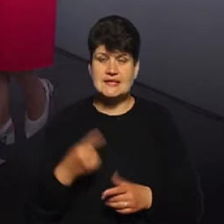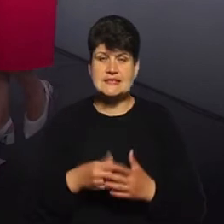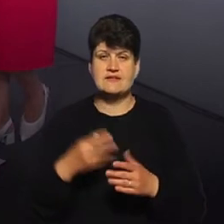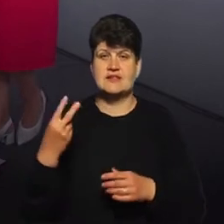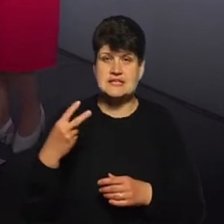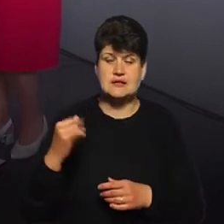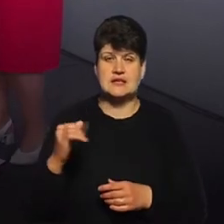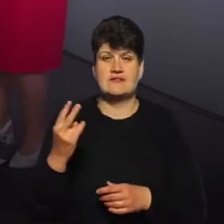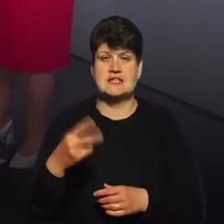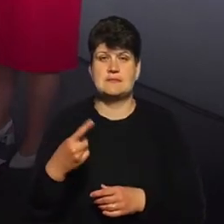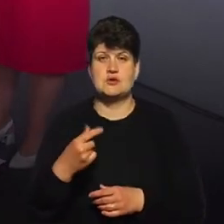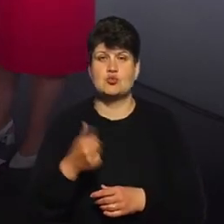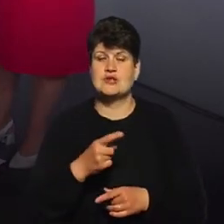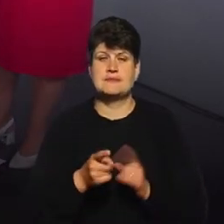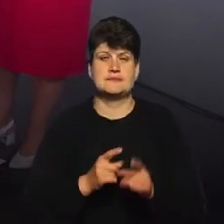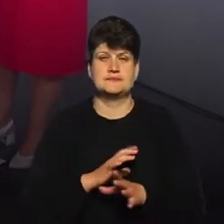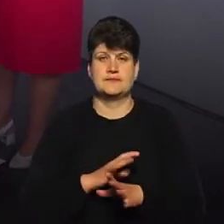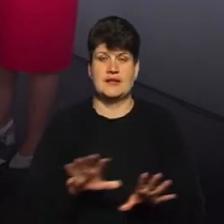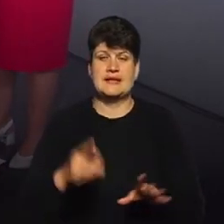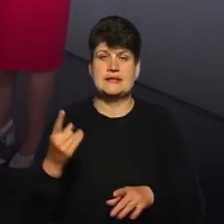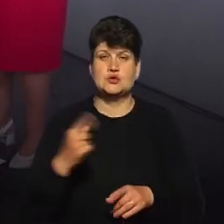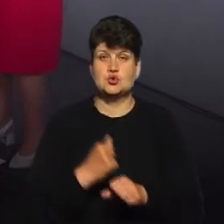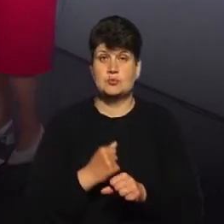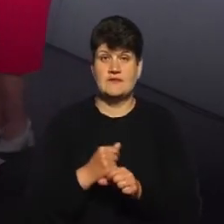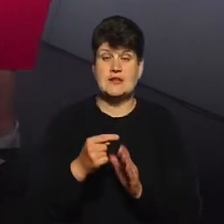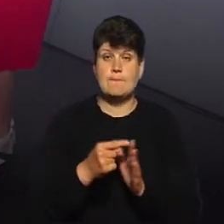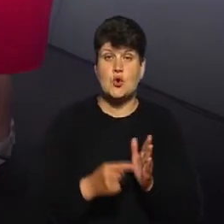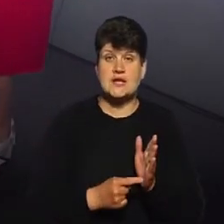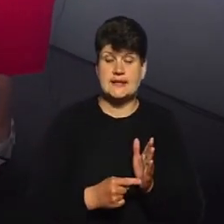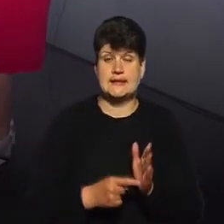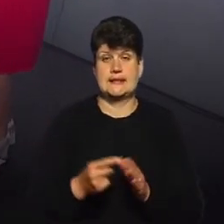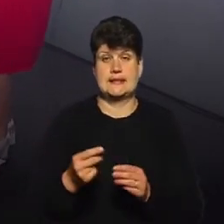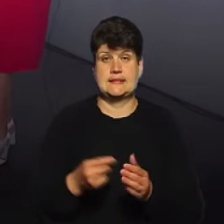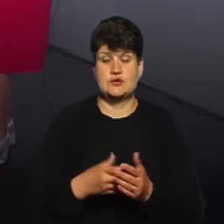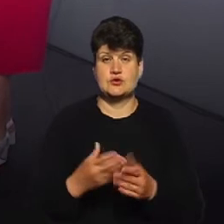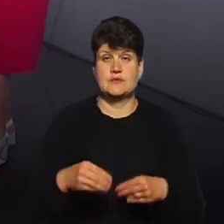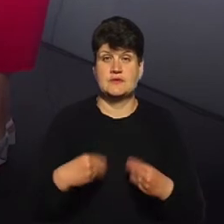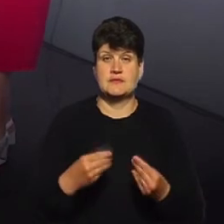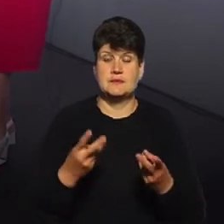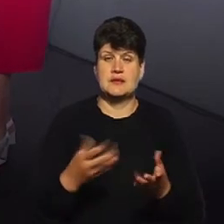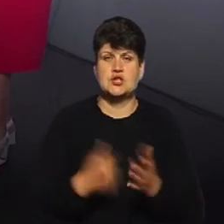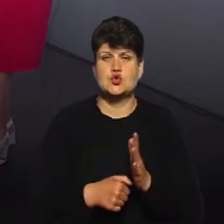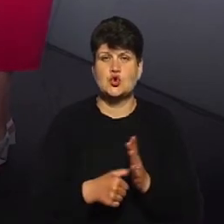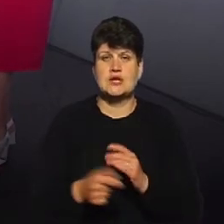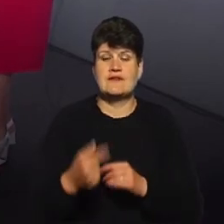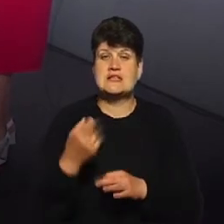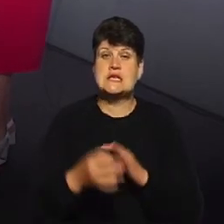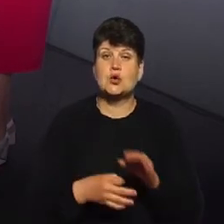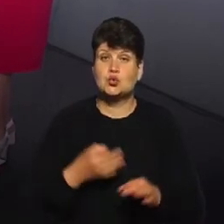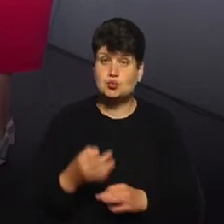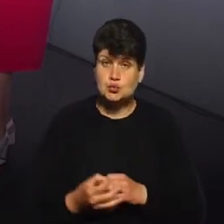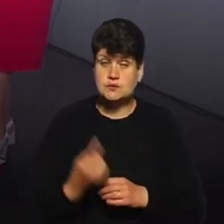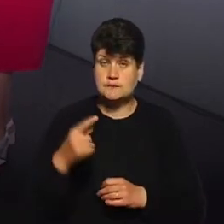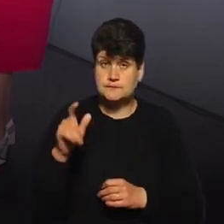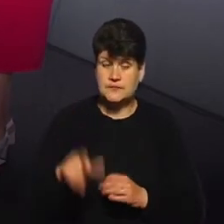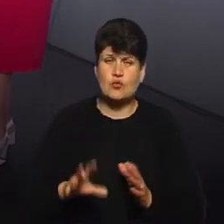Але єдине, що вони зробили, вони поділили ціну. Тобто, якщо колись вам виставляли, скажімо, 600 гривень за добу на особу, туди входило проживання,